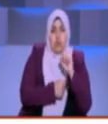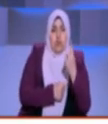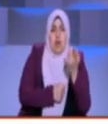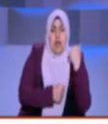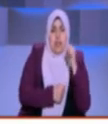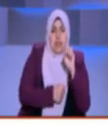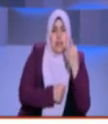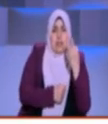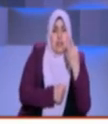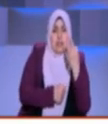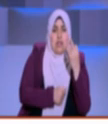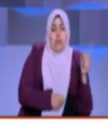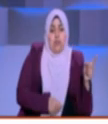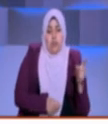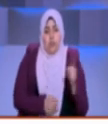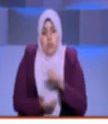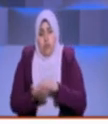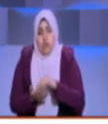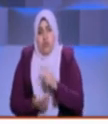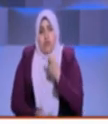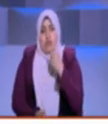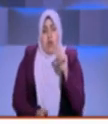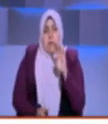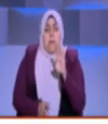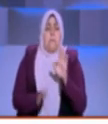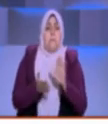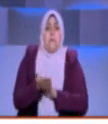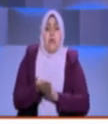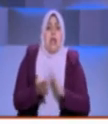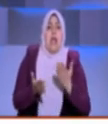حتى بداية شهر إبريل لم تسجل فيها